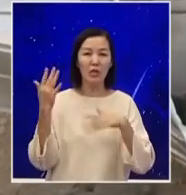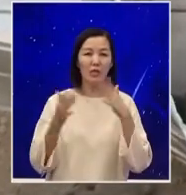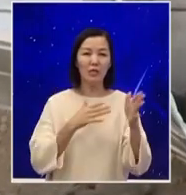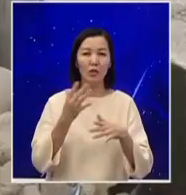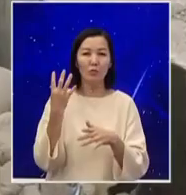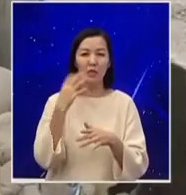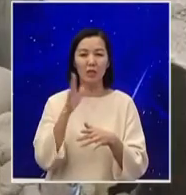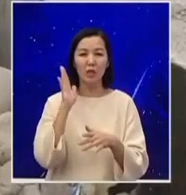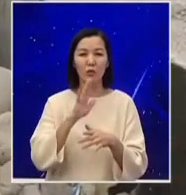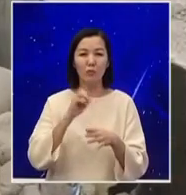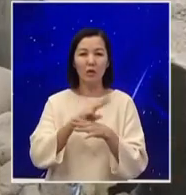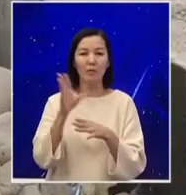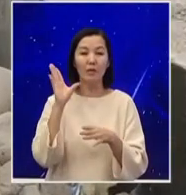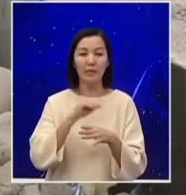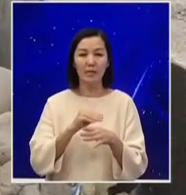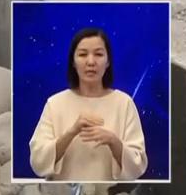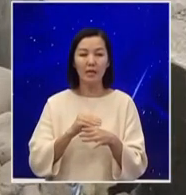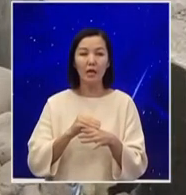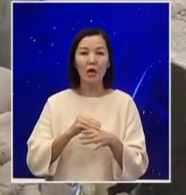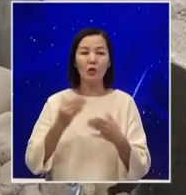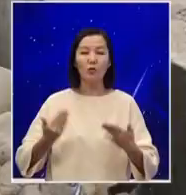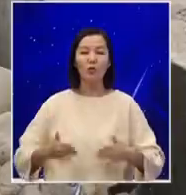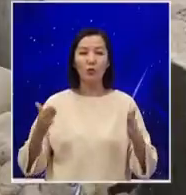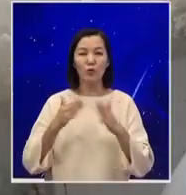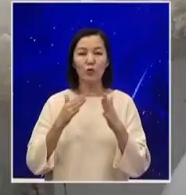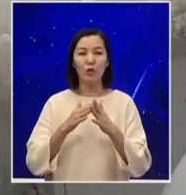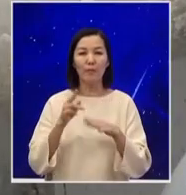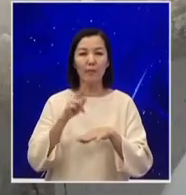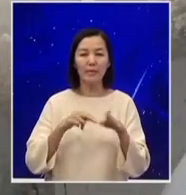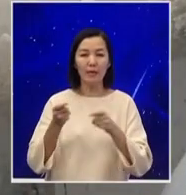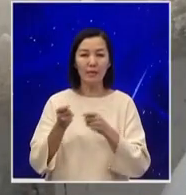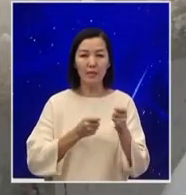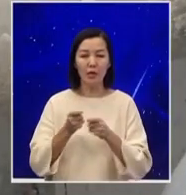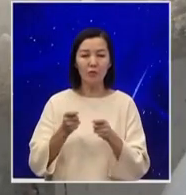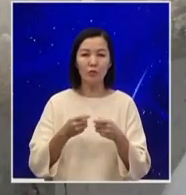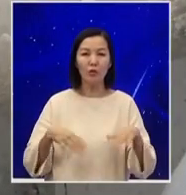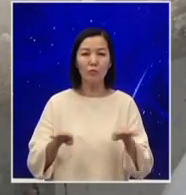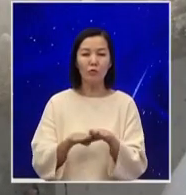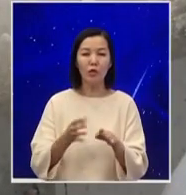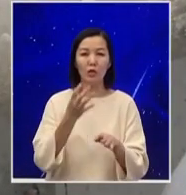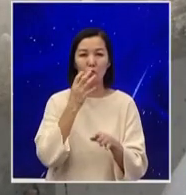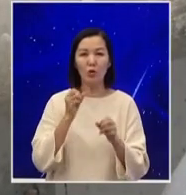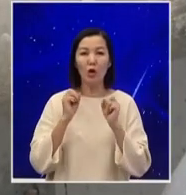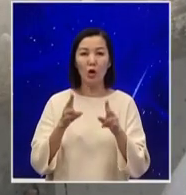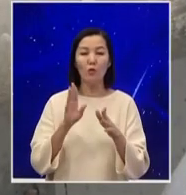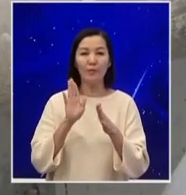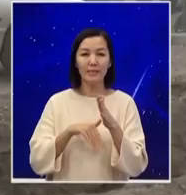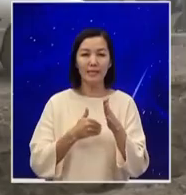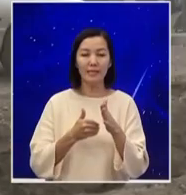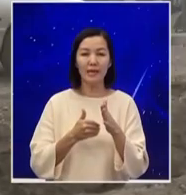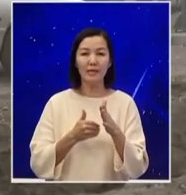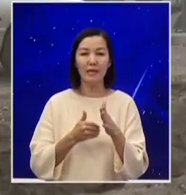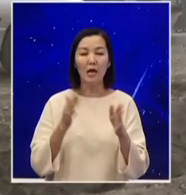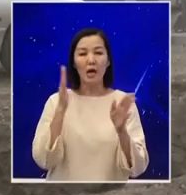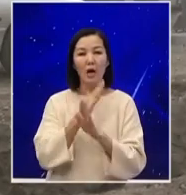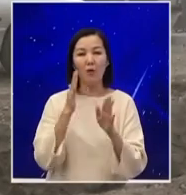ыстық сумен қамтамасыз ете алады. Аудандық тұрғын үй коммуналдық инспекциясы басқармасының айтуынша, мұндай жылу жүйесі қауіпсіз, ал автоматика ауа райының